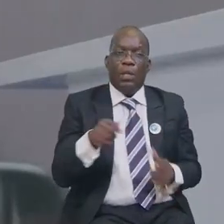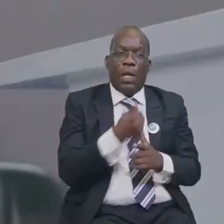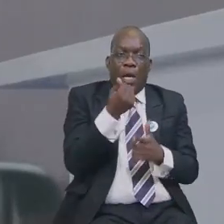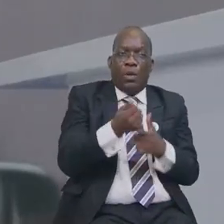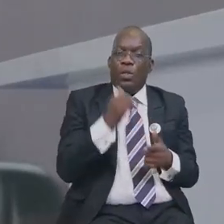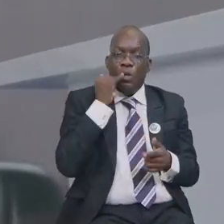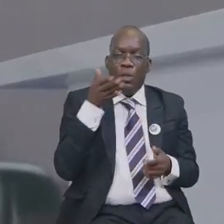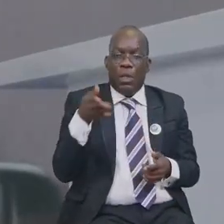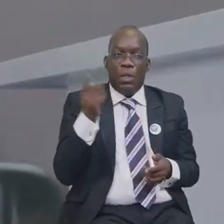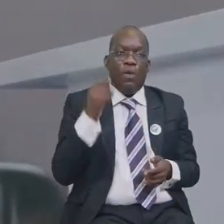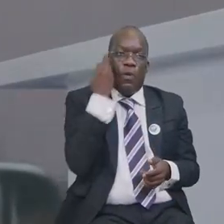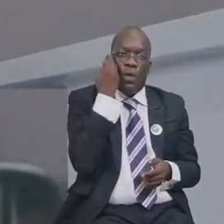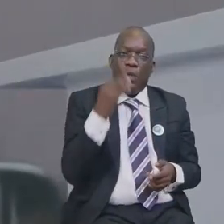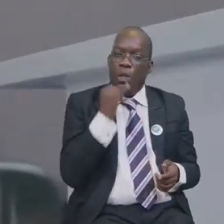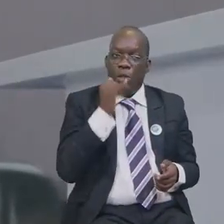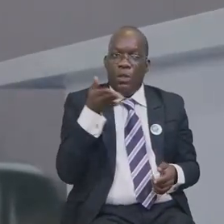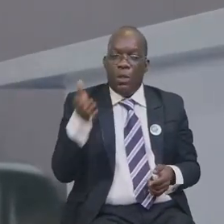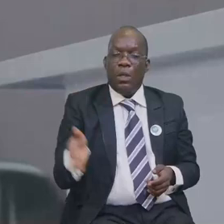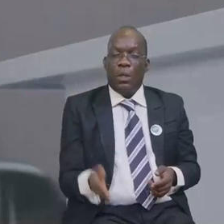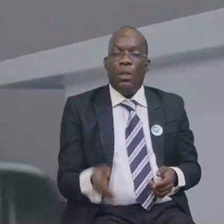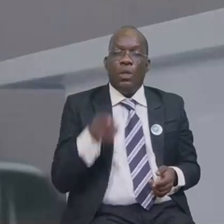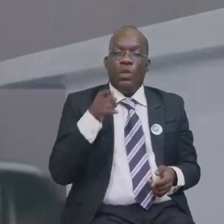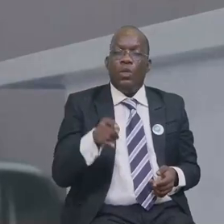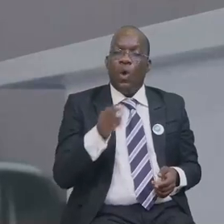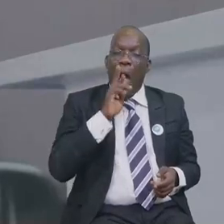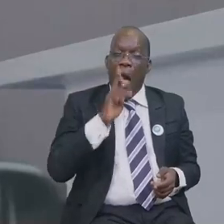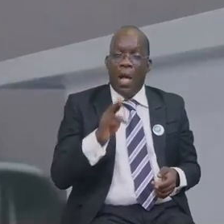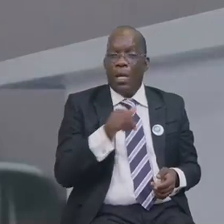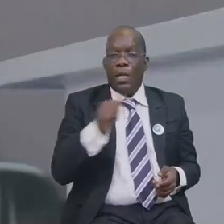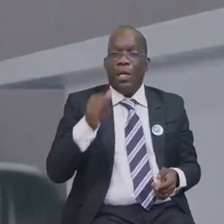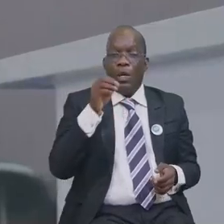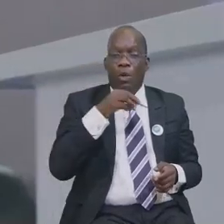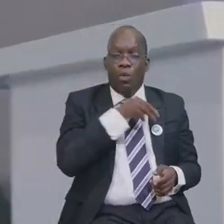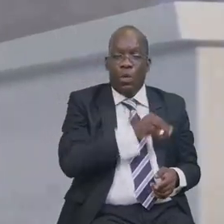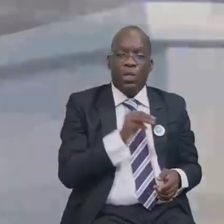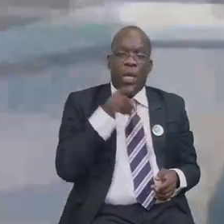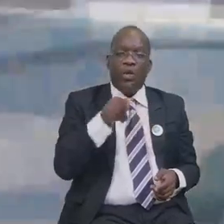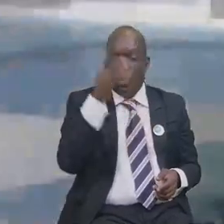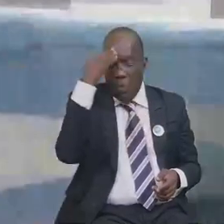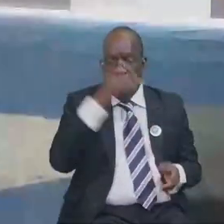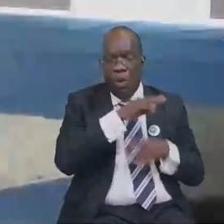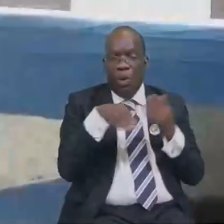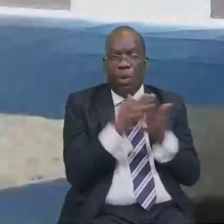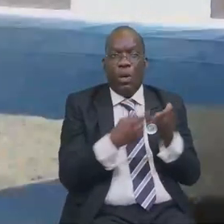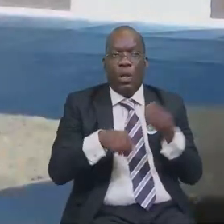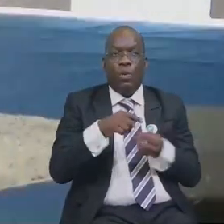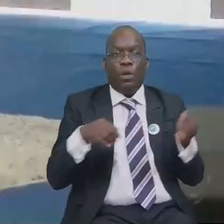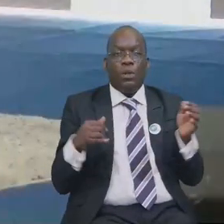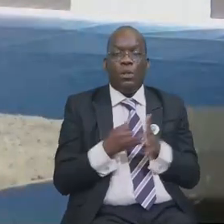fornication est là. Et toi aussi, tu es ministre, tu sais tout ça. Et tu amènes